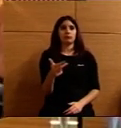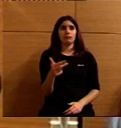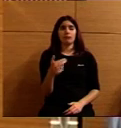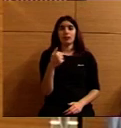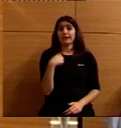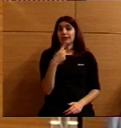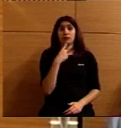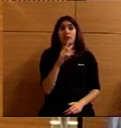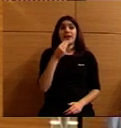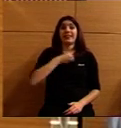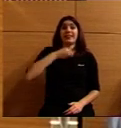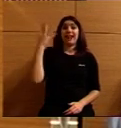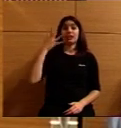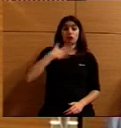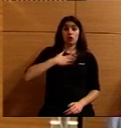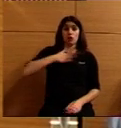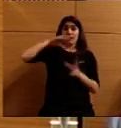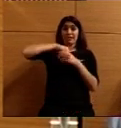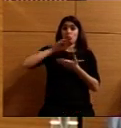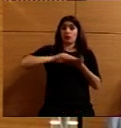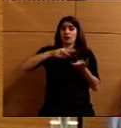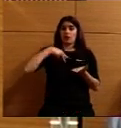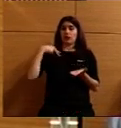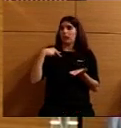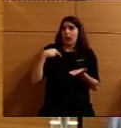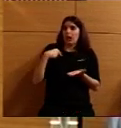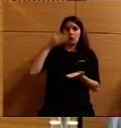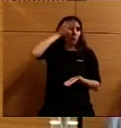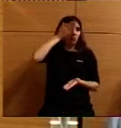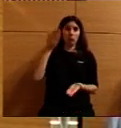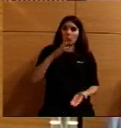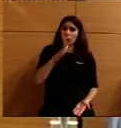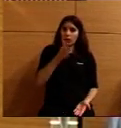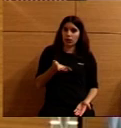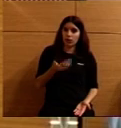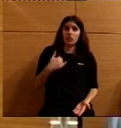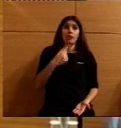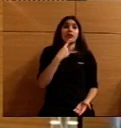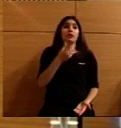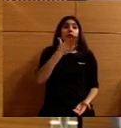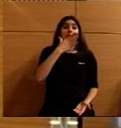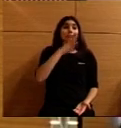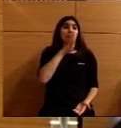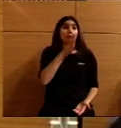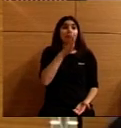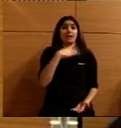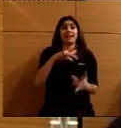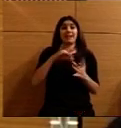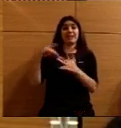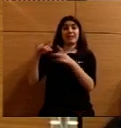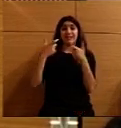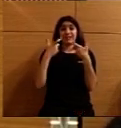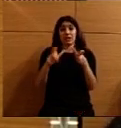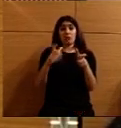obviando el talento que tenía en esta administración. Li podria dir que els caps de secció